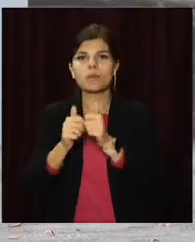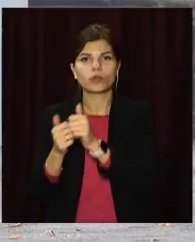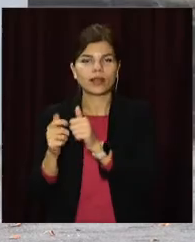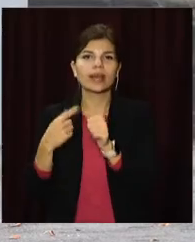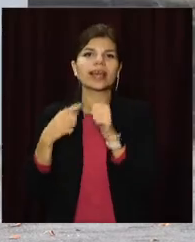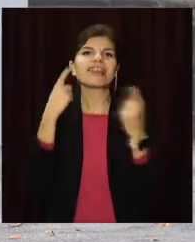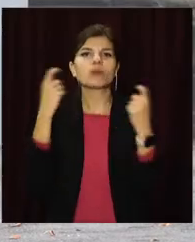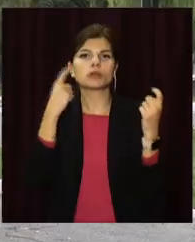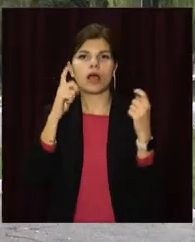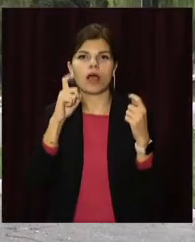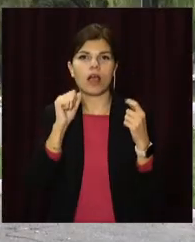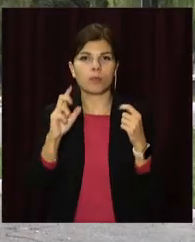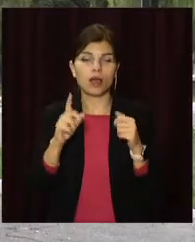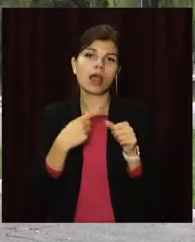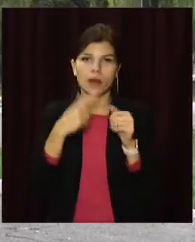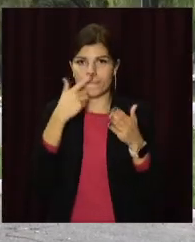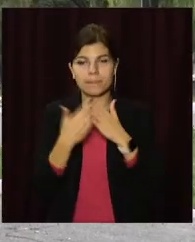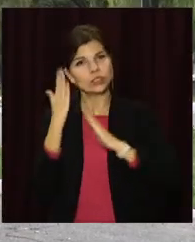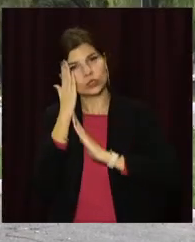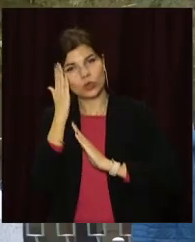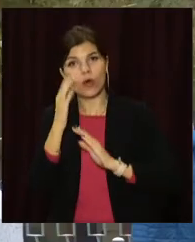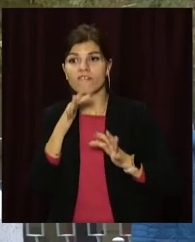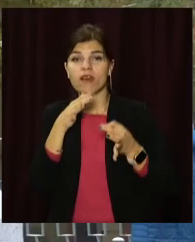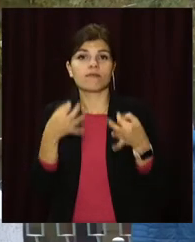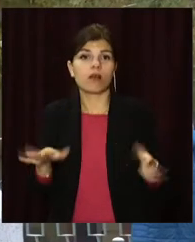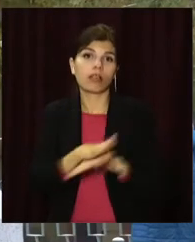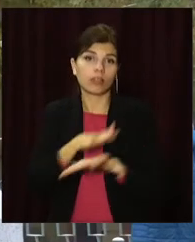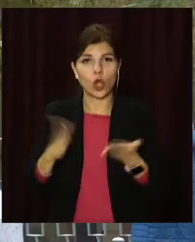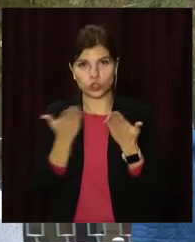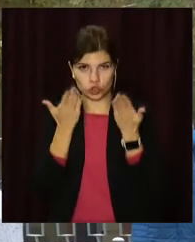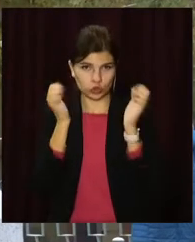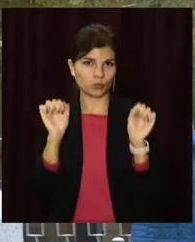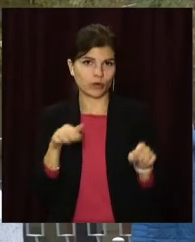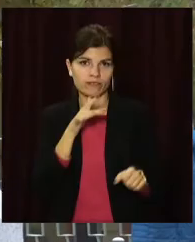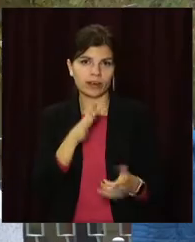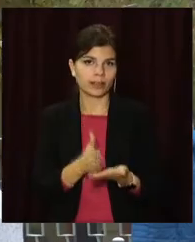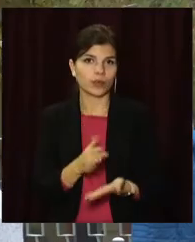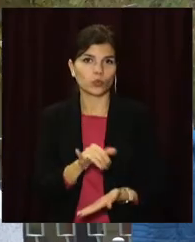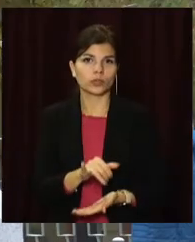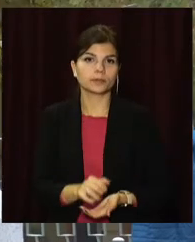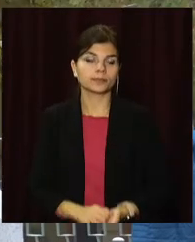або просто перед сном. В'ячеслав Куліш, Володимир Туркулець, Open News, телеканал «Відкритий».